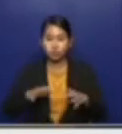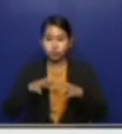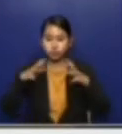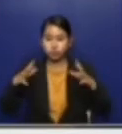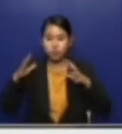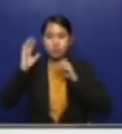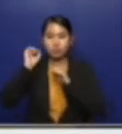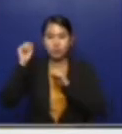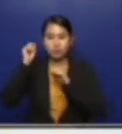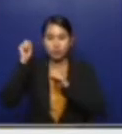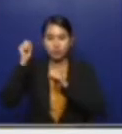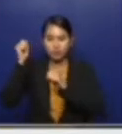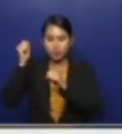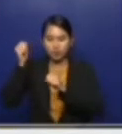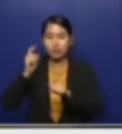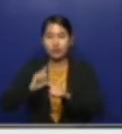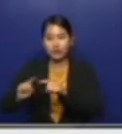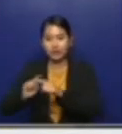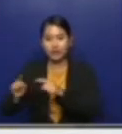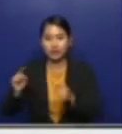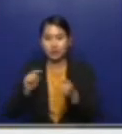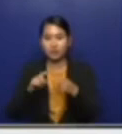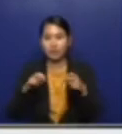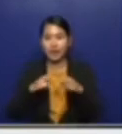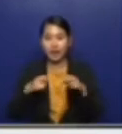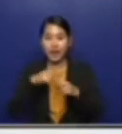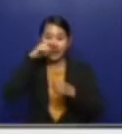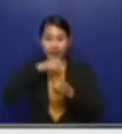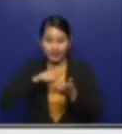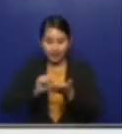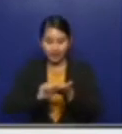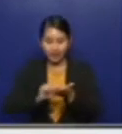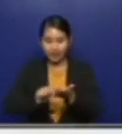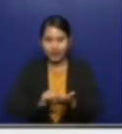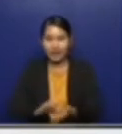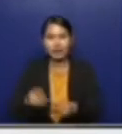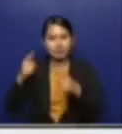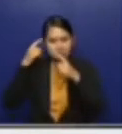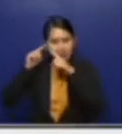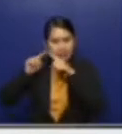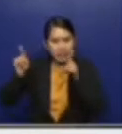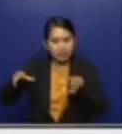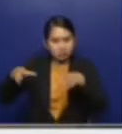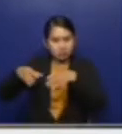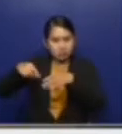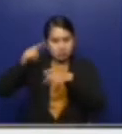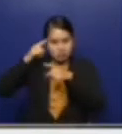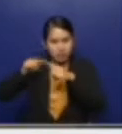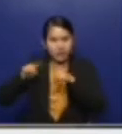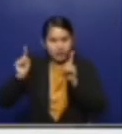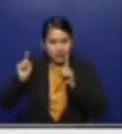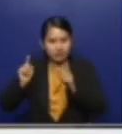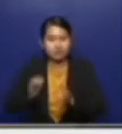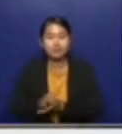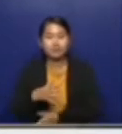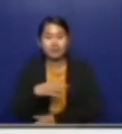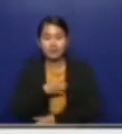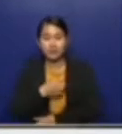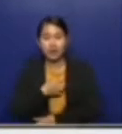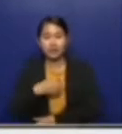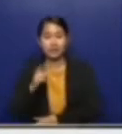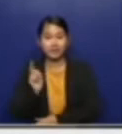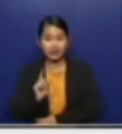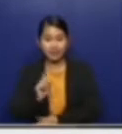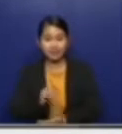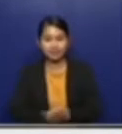ณรงค์เกี่ยวกับการแก้ไขปัญหาของประเทศความเห็นต่างของเขาเนี่ยผมอยากให้ท่านกล้าที่